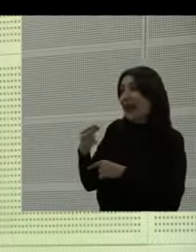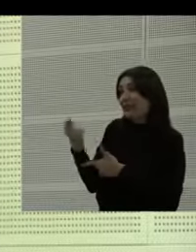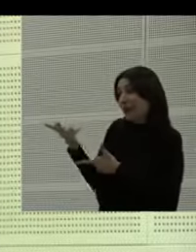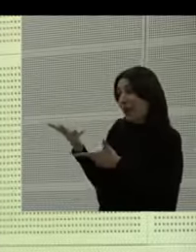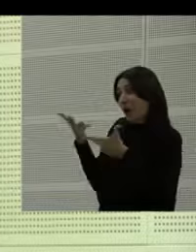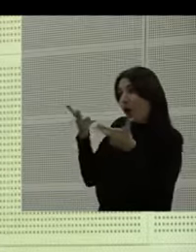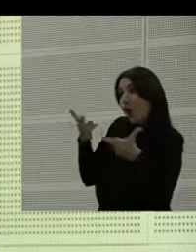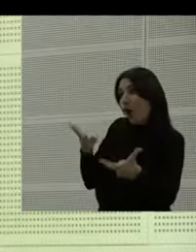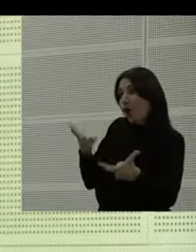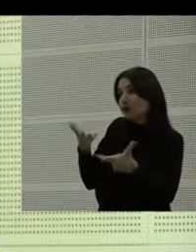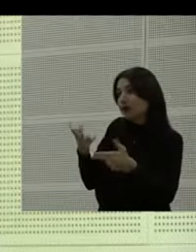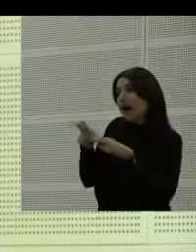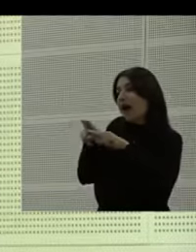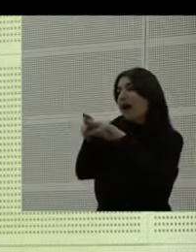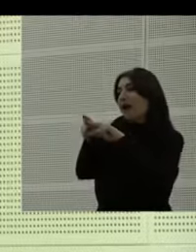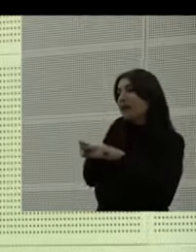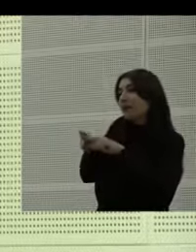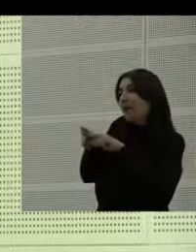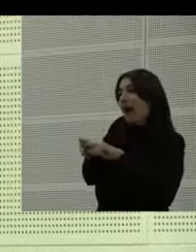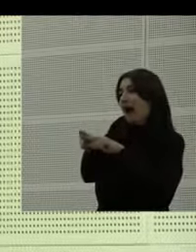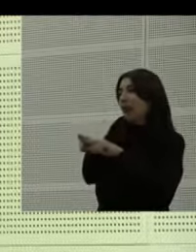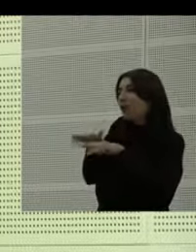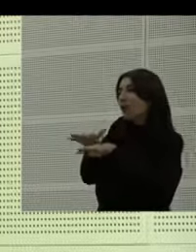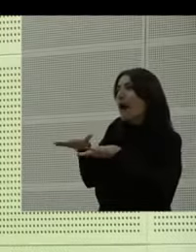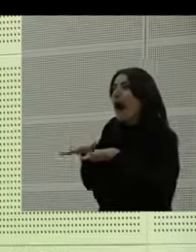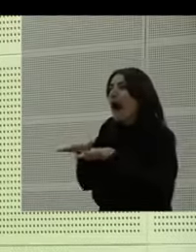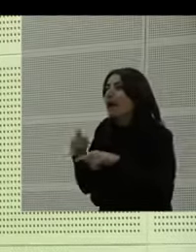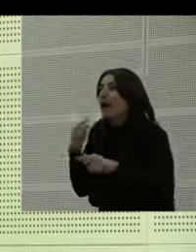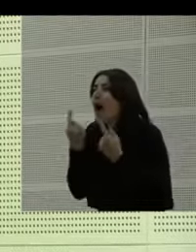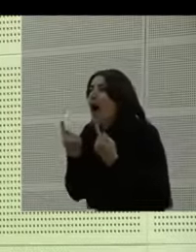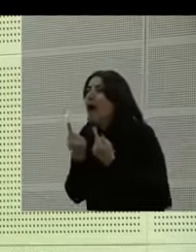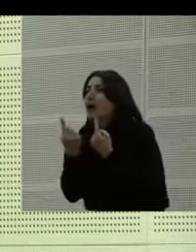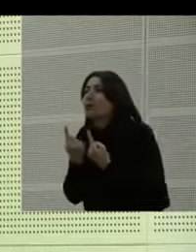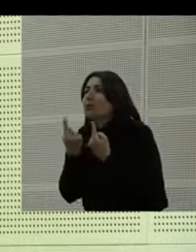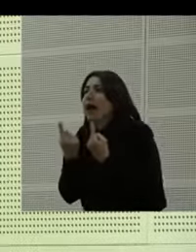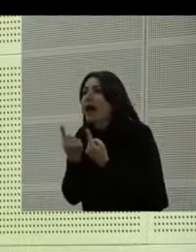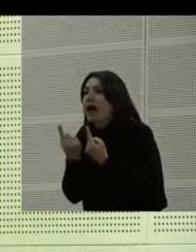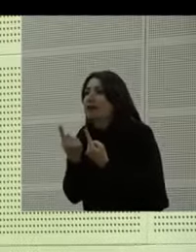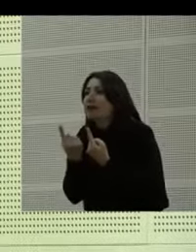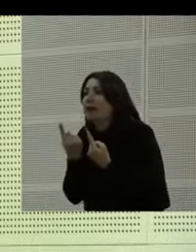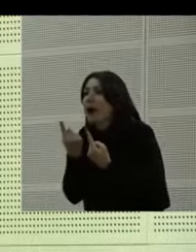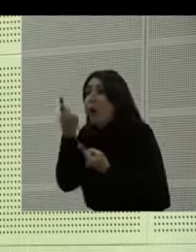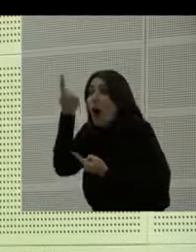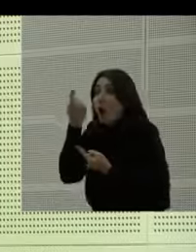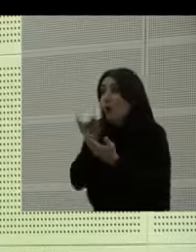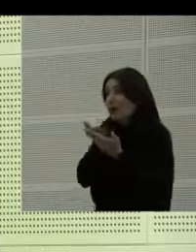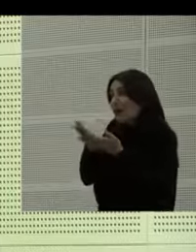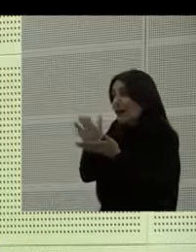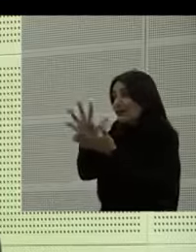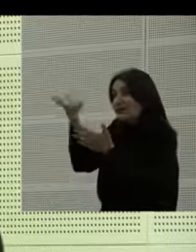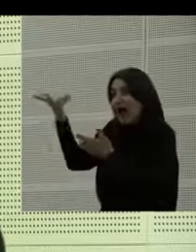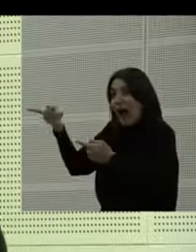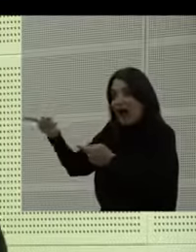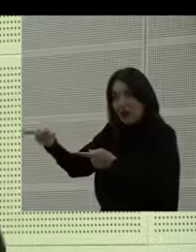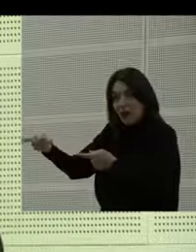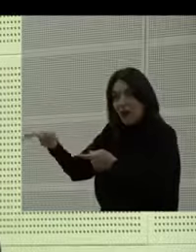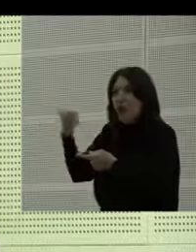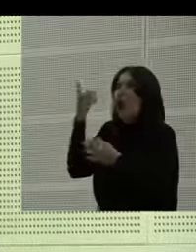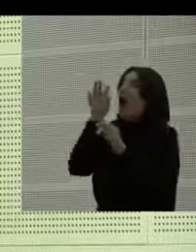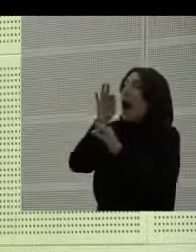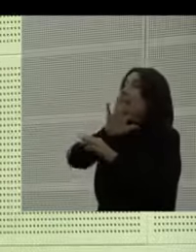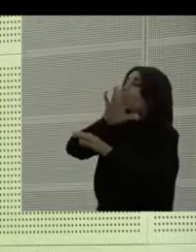ai bordi del mare aspettando che qualcuno lo vada a salvare. Arriva